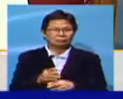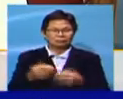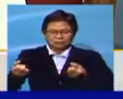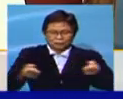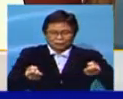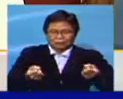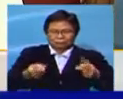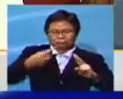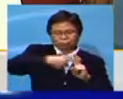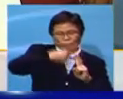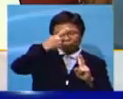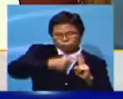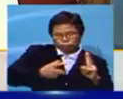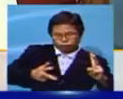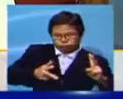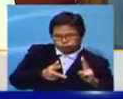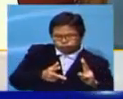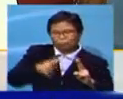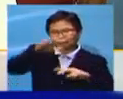diaangkap